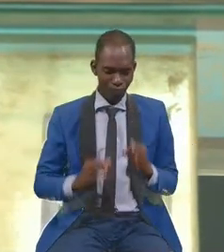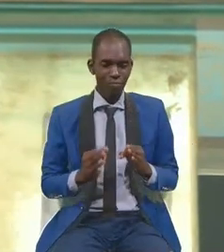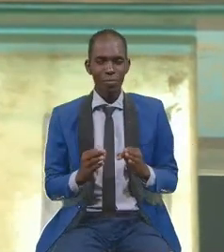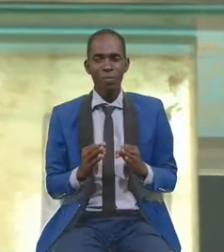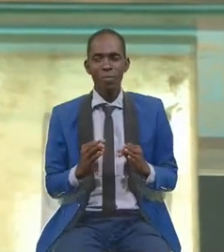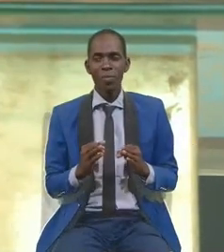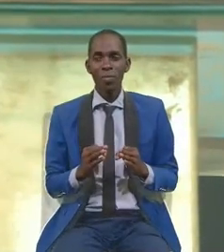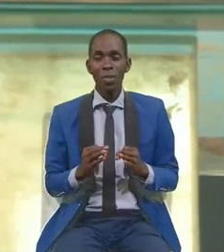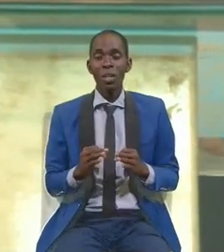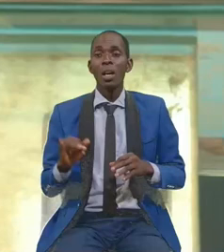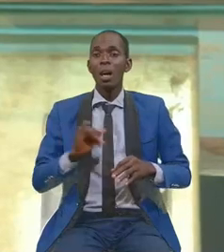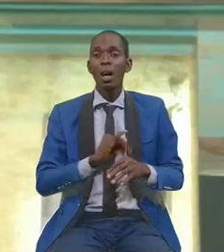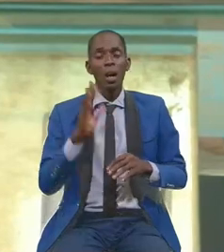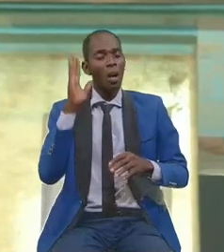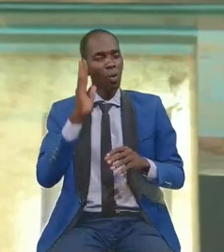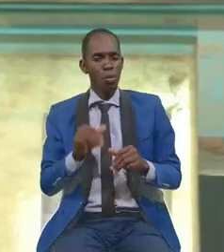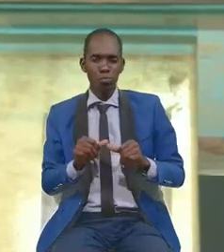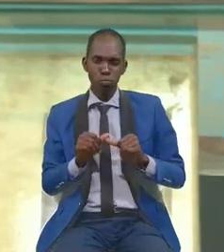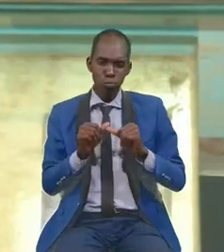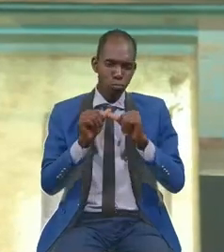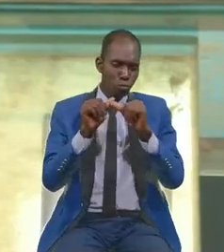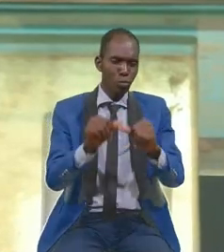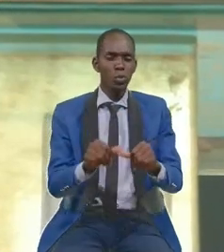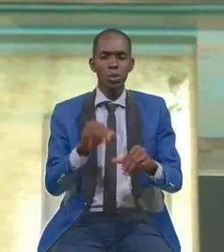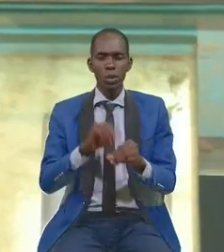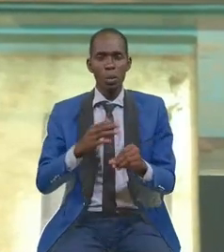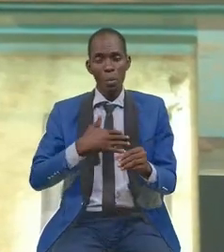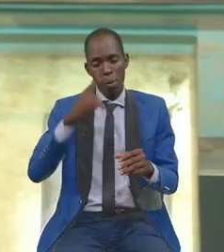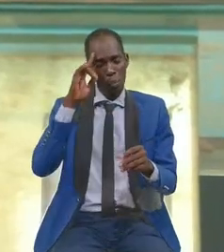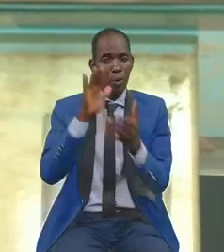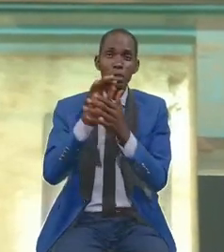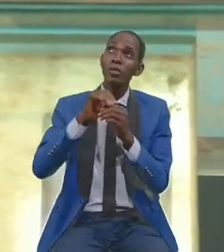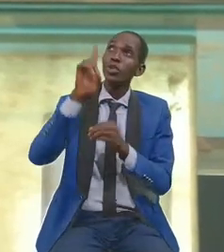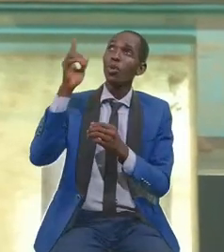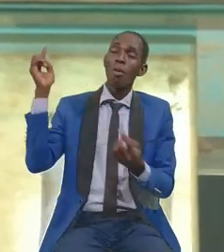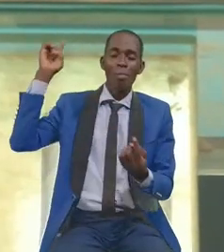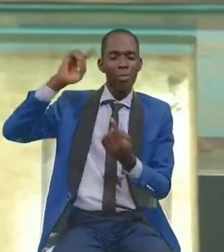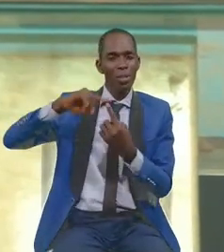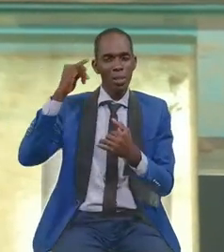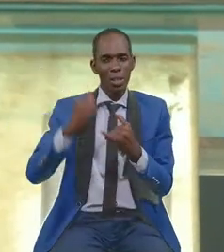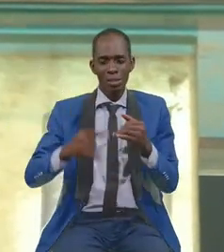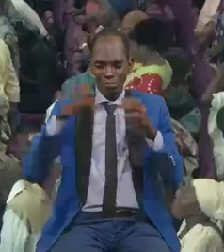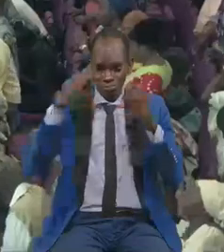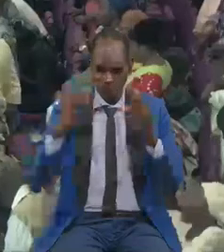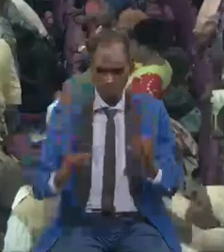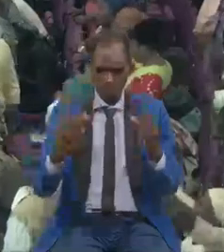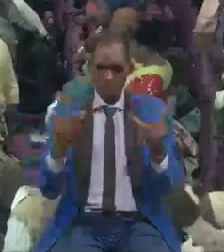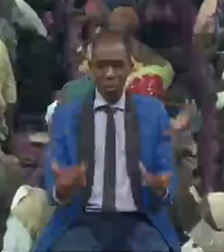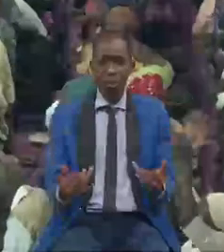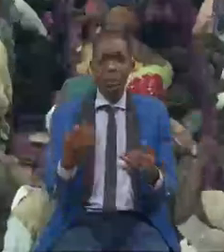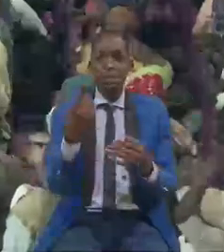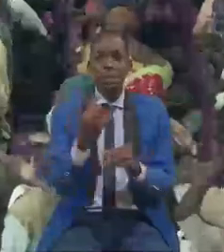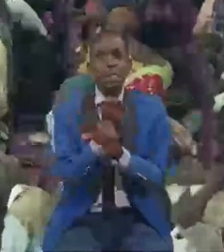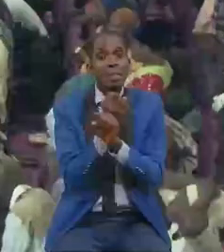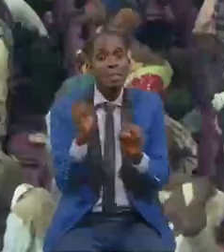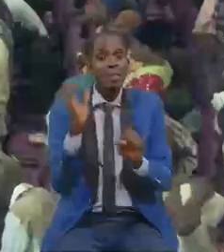que je vais m'accrocher à ma décision jusqu'à la fin. Décidé, le juste vivra par